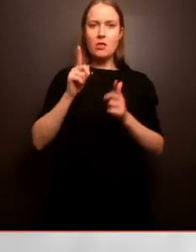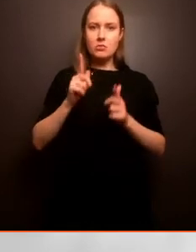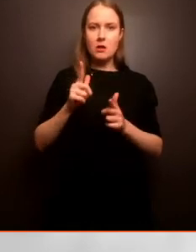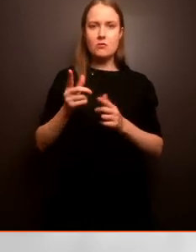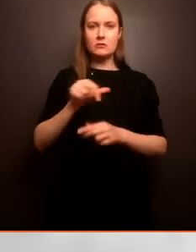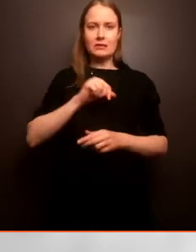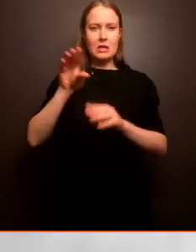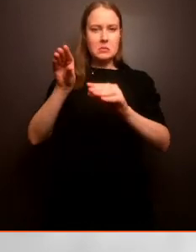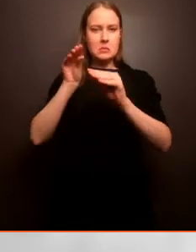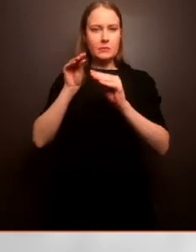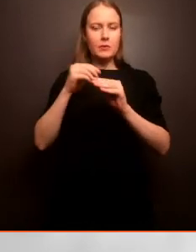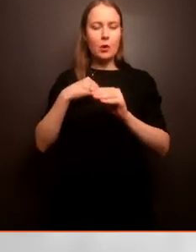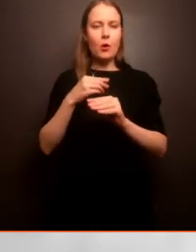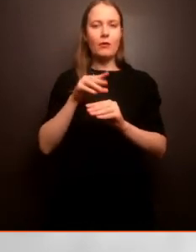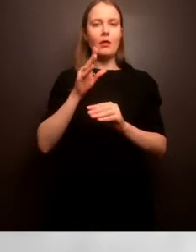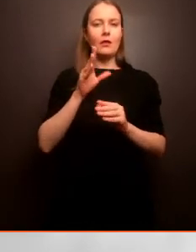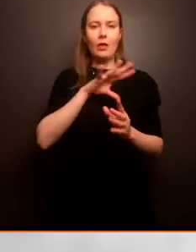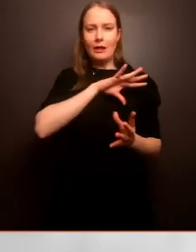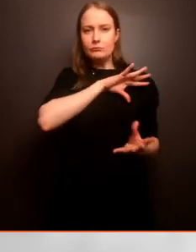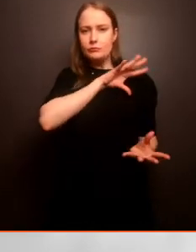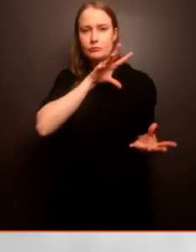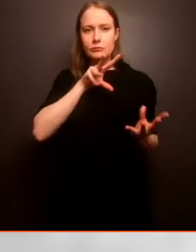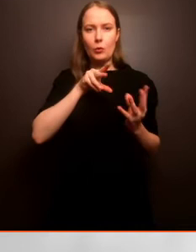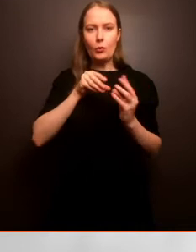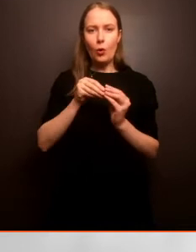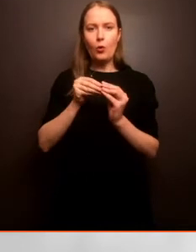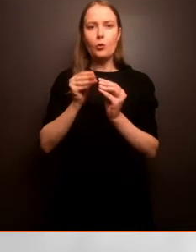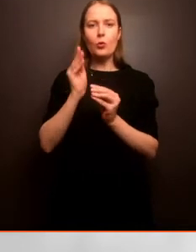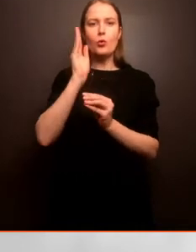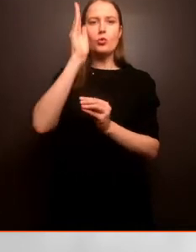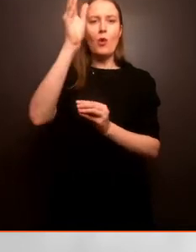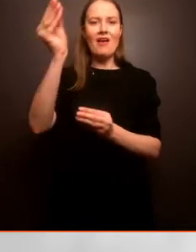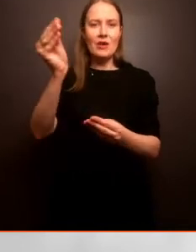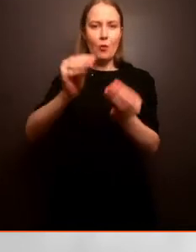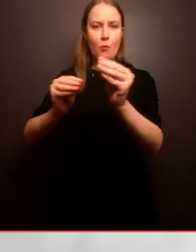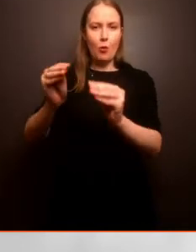selle, mis on selline võib-olla kombinatsioon minu